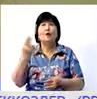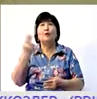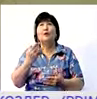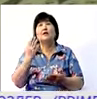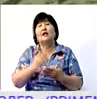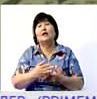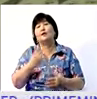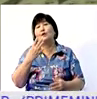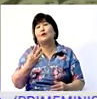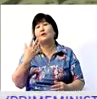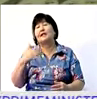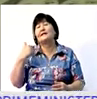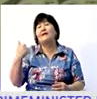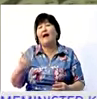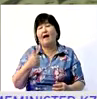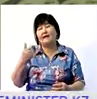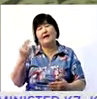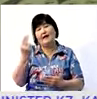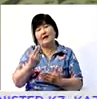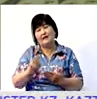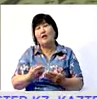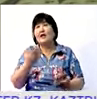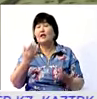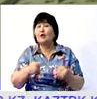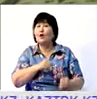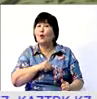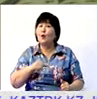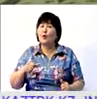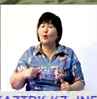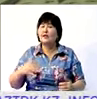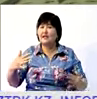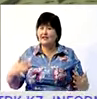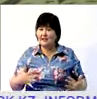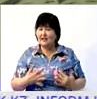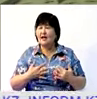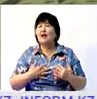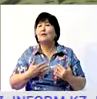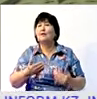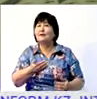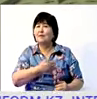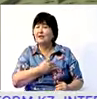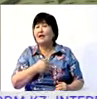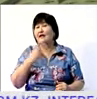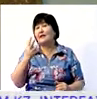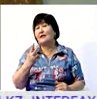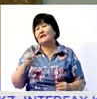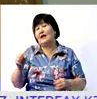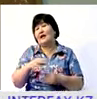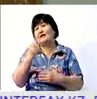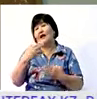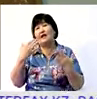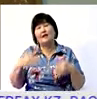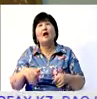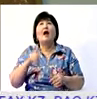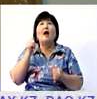салғанға 4-5 сағаттай саламын. Ал егер өзімнің шабытым жақсы келсе, 2 сағатта саламын.